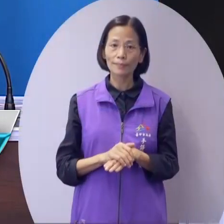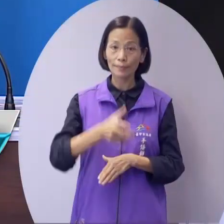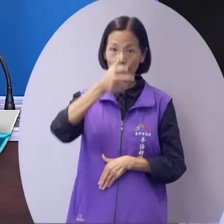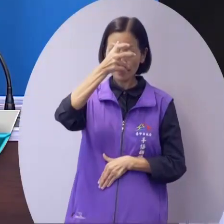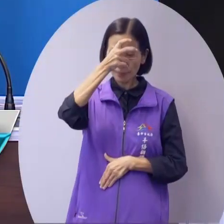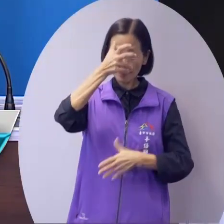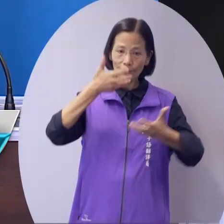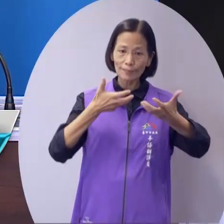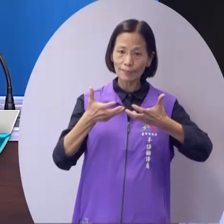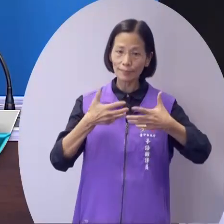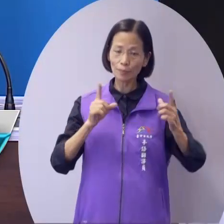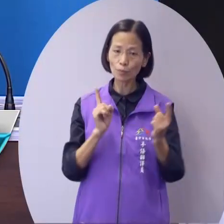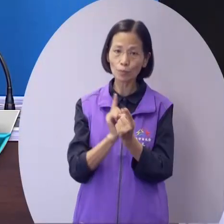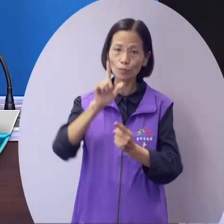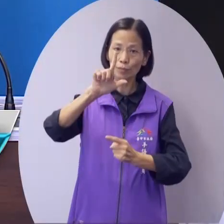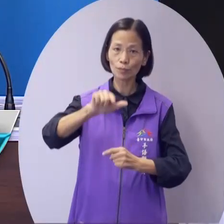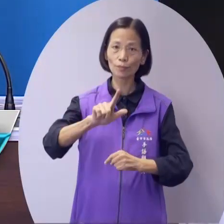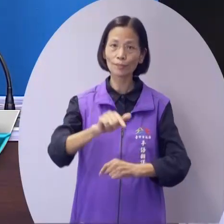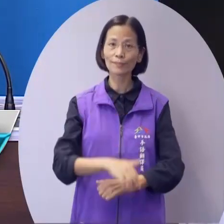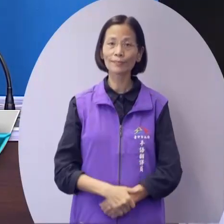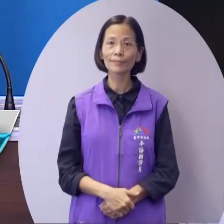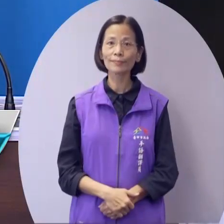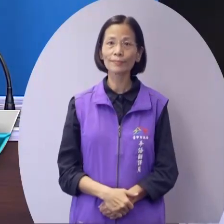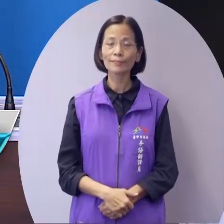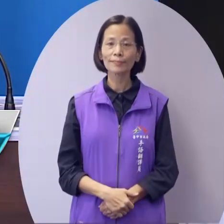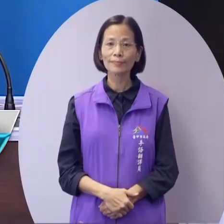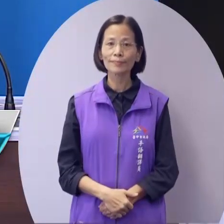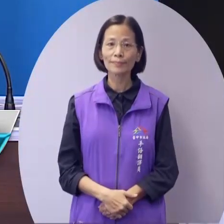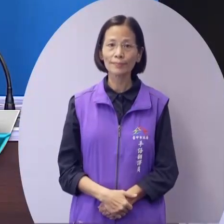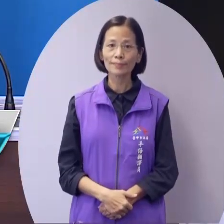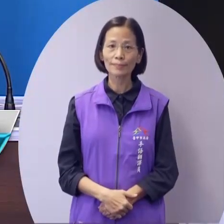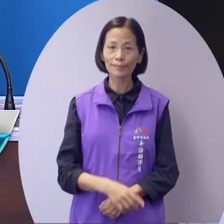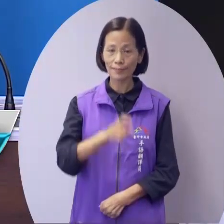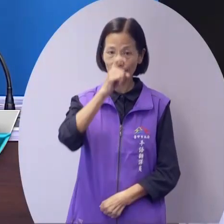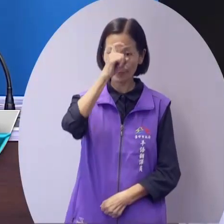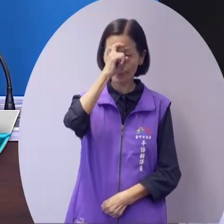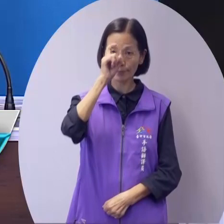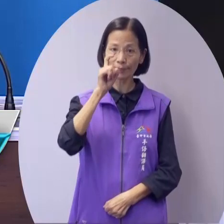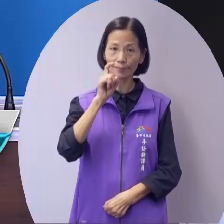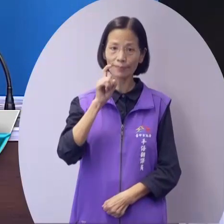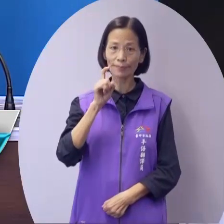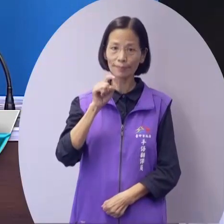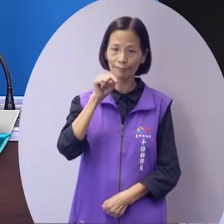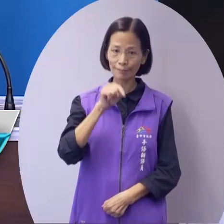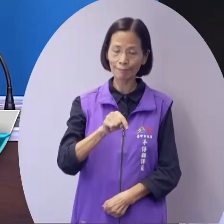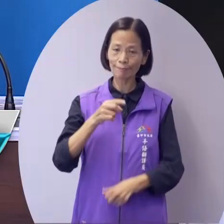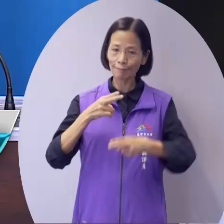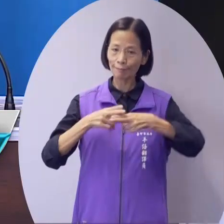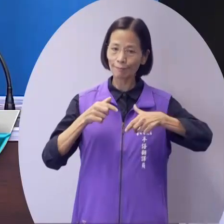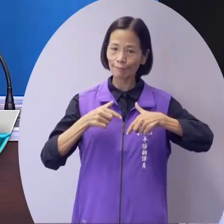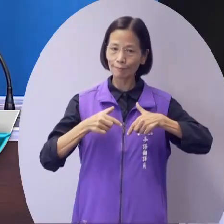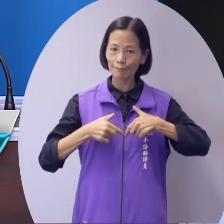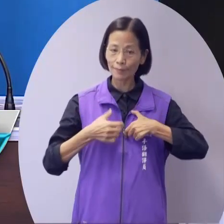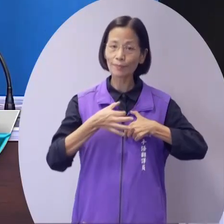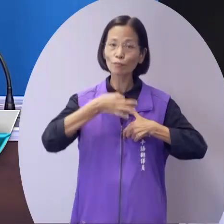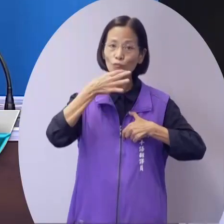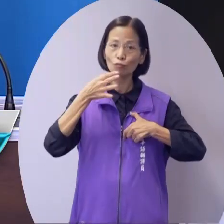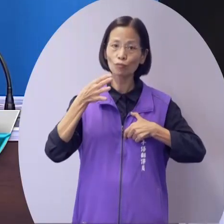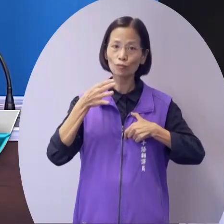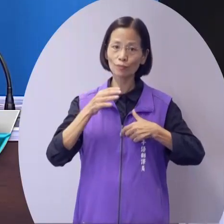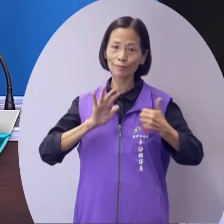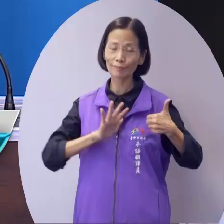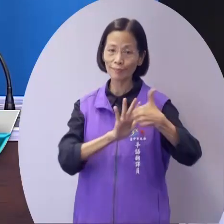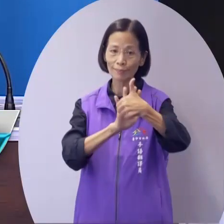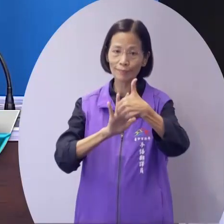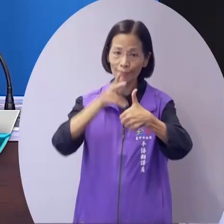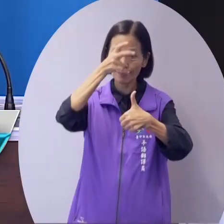察勤务非常的熟悉，所以我期勉也非常的具有信心，蔡局长带领台中市警